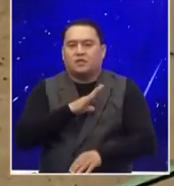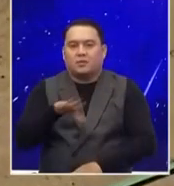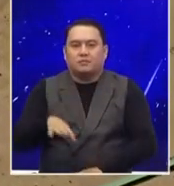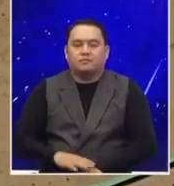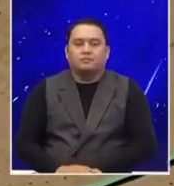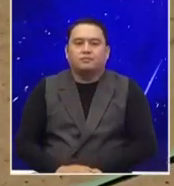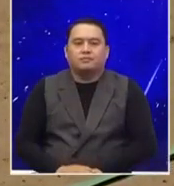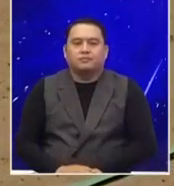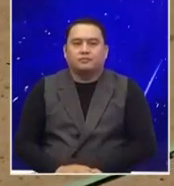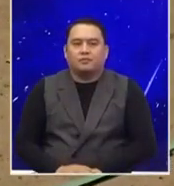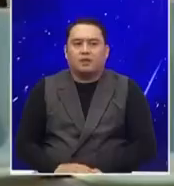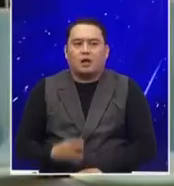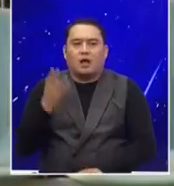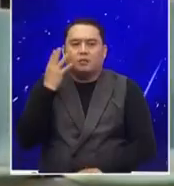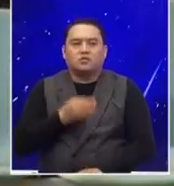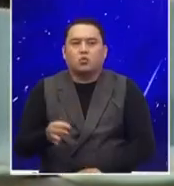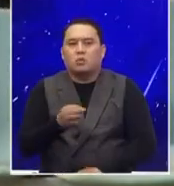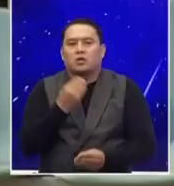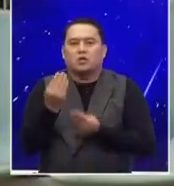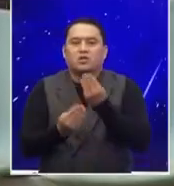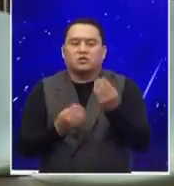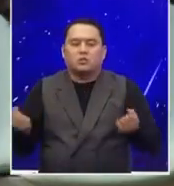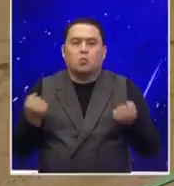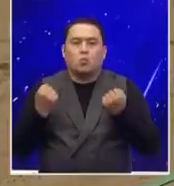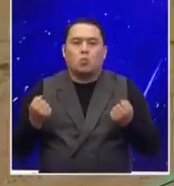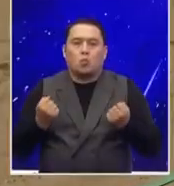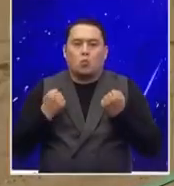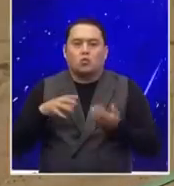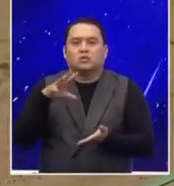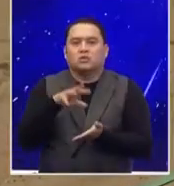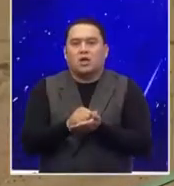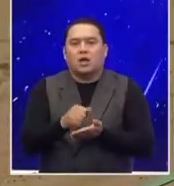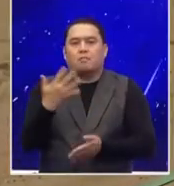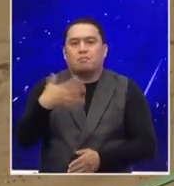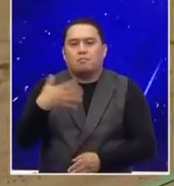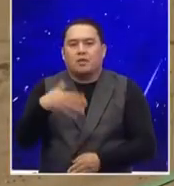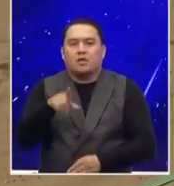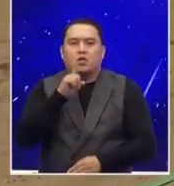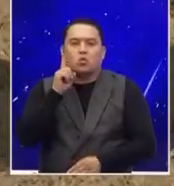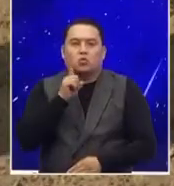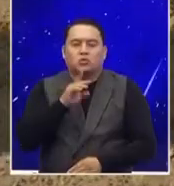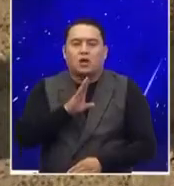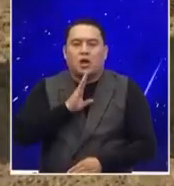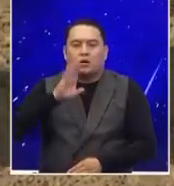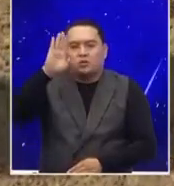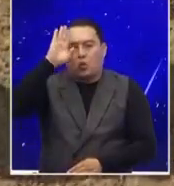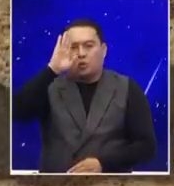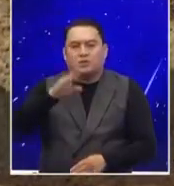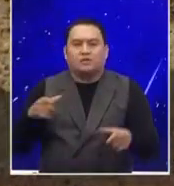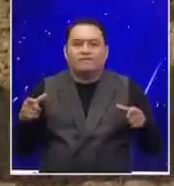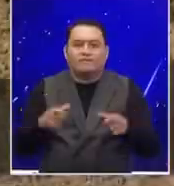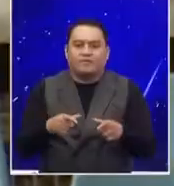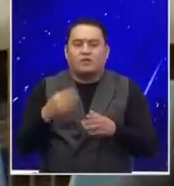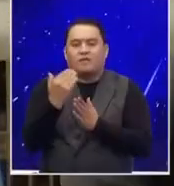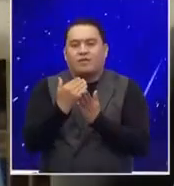В Алматинской области на базе СДЮСША по игровым видам спорта пляжным волейболом занимается около 50 юношей и девушек. И хотя из-за пандемии меняются